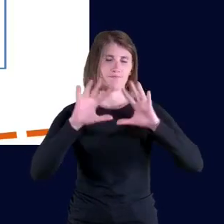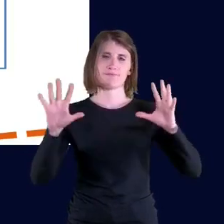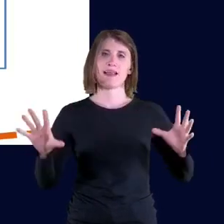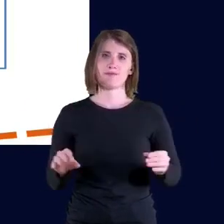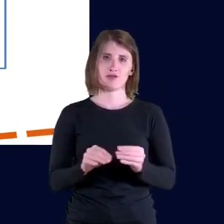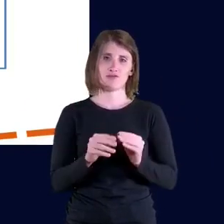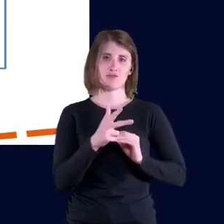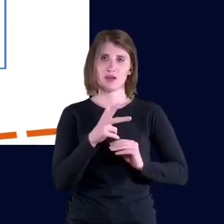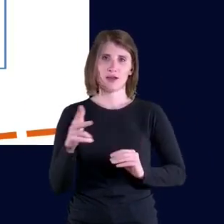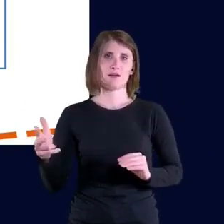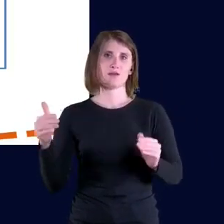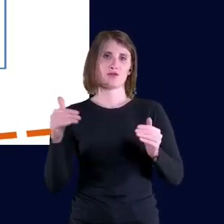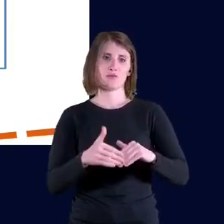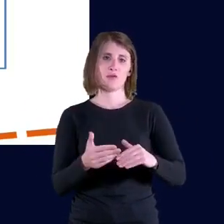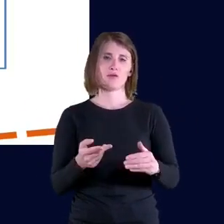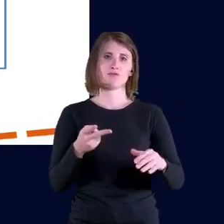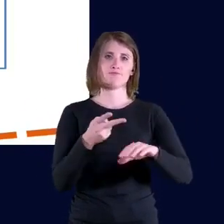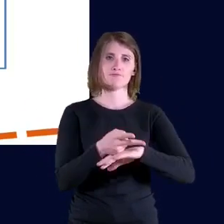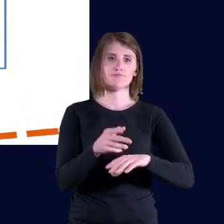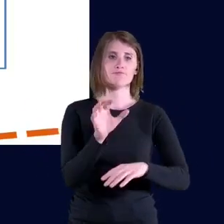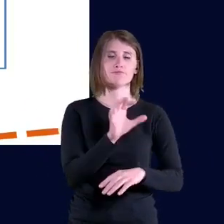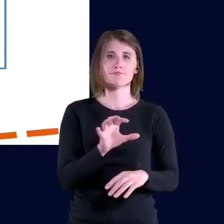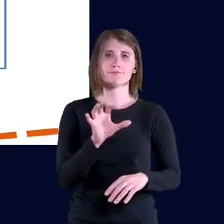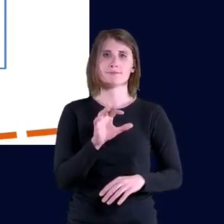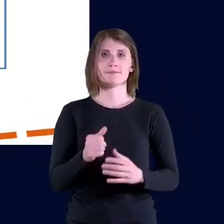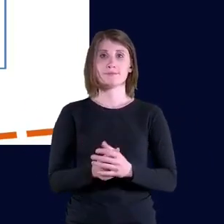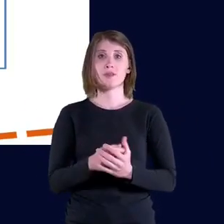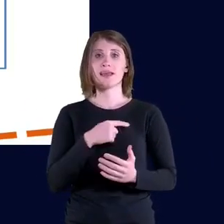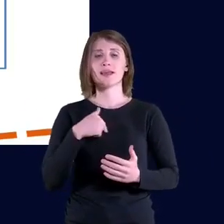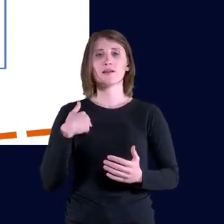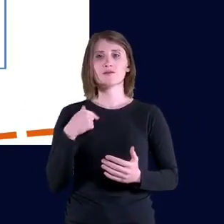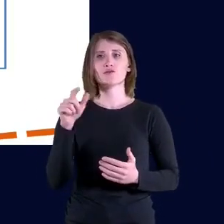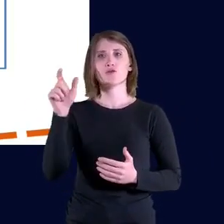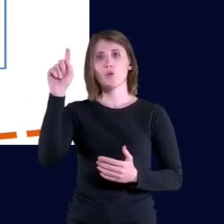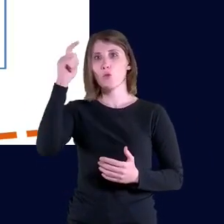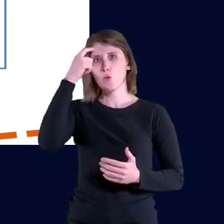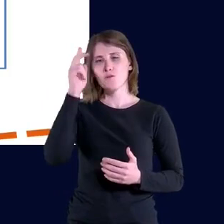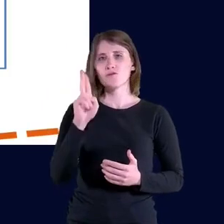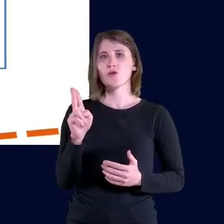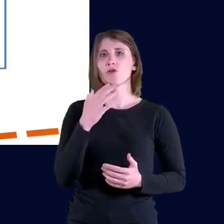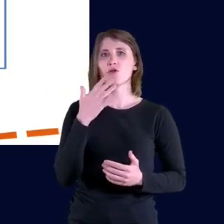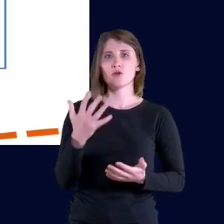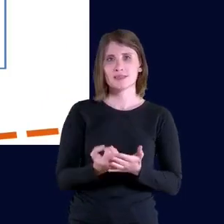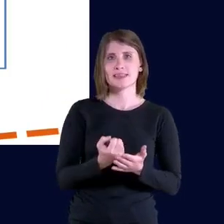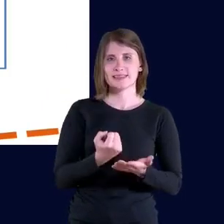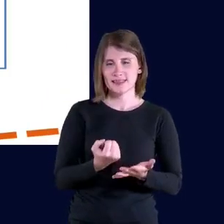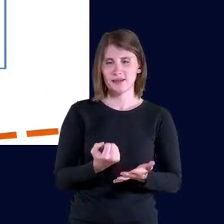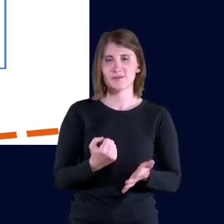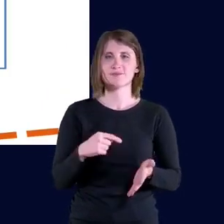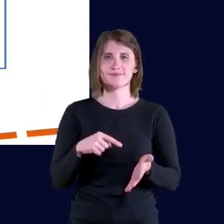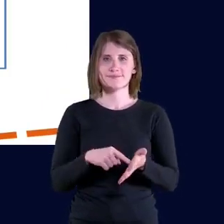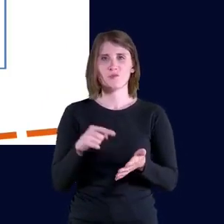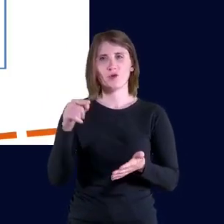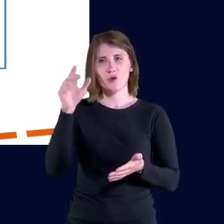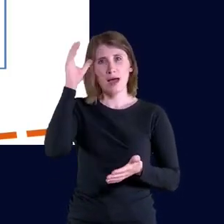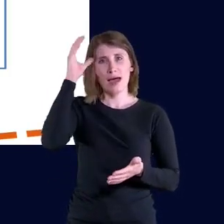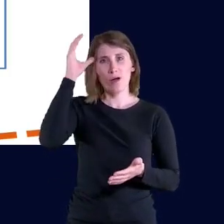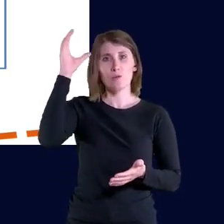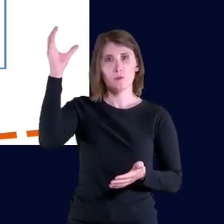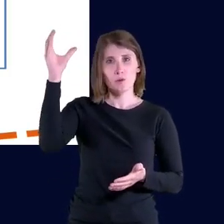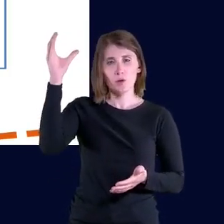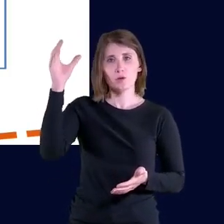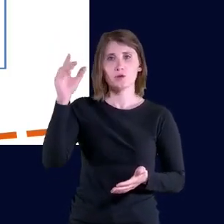skorzystać zawartych tam informacji naszymi głównymi odbiorcami z pewnością są autorzy